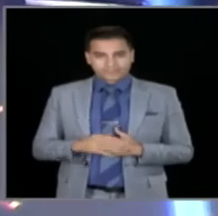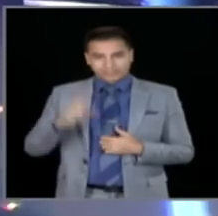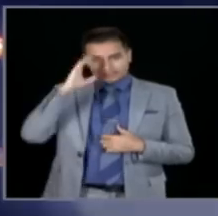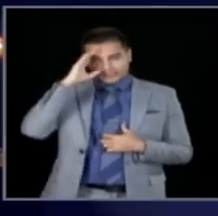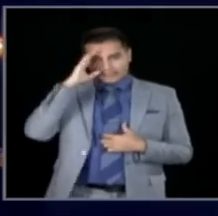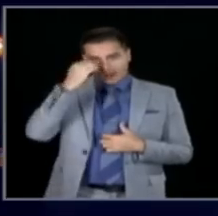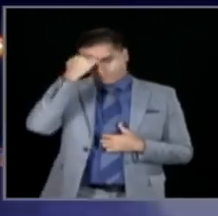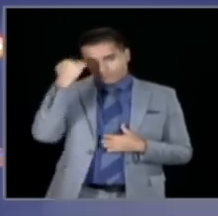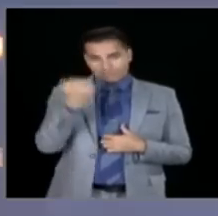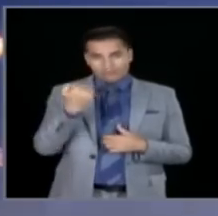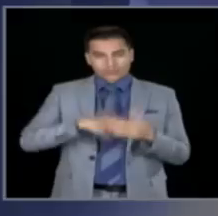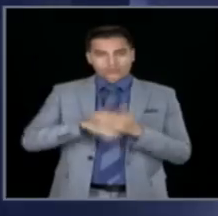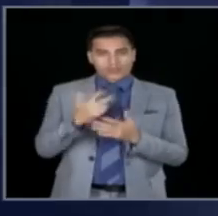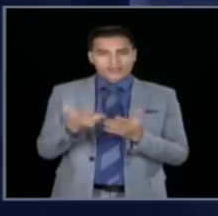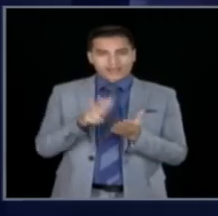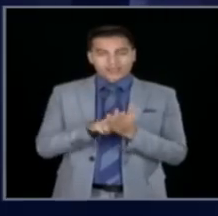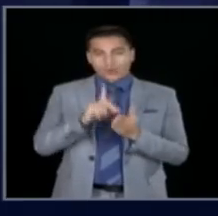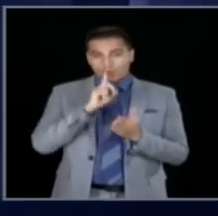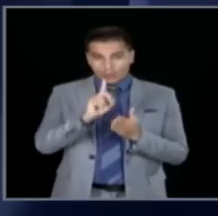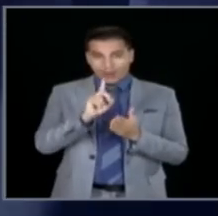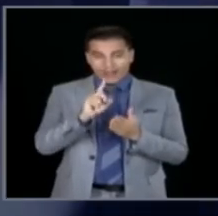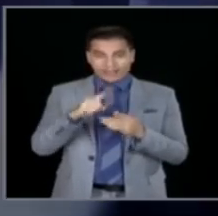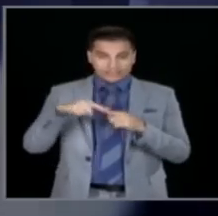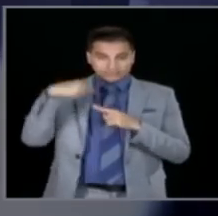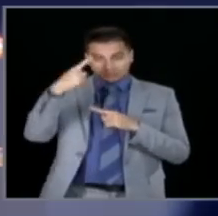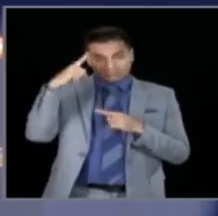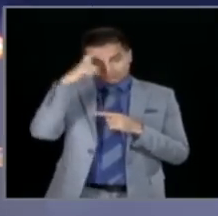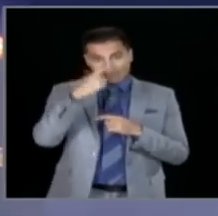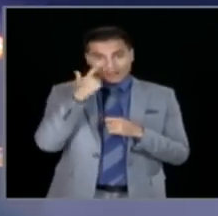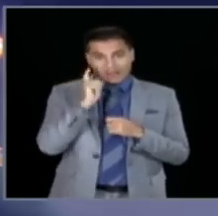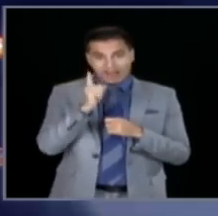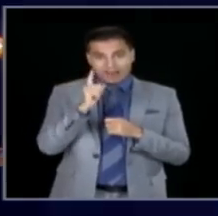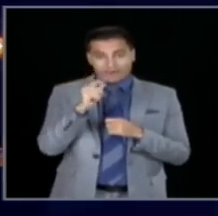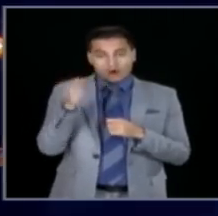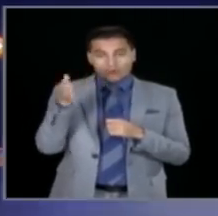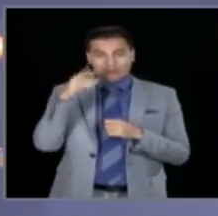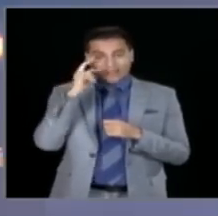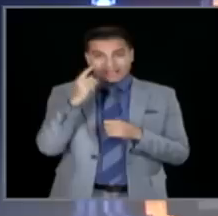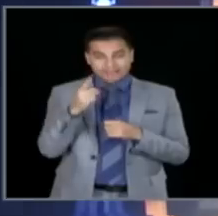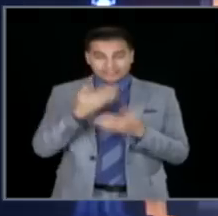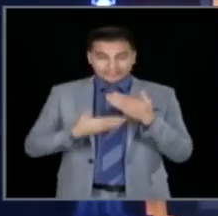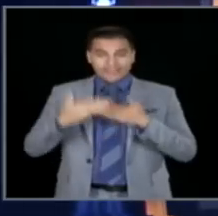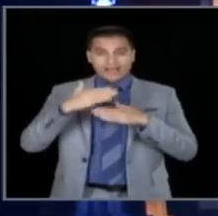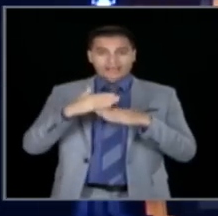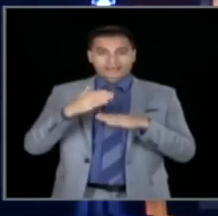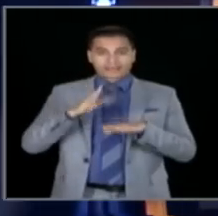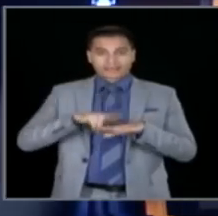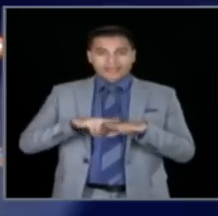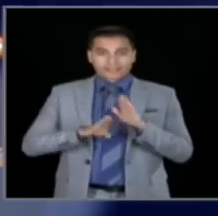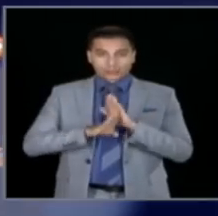زمالك ألف مبروك أول ثلاث نقاط، ولكن اللي جاي أصعب. الحوت الأزرق هترجعوا تاني في البطولة إن شاء